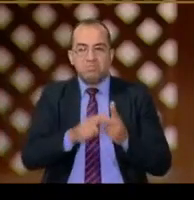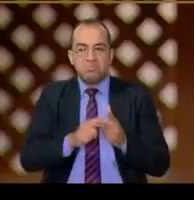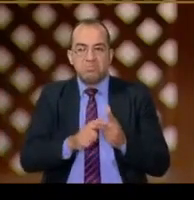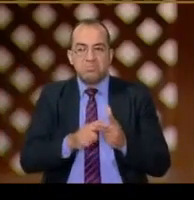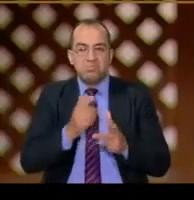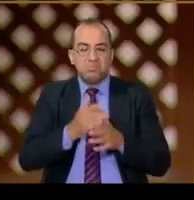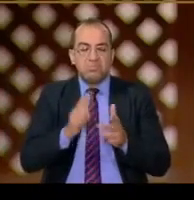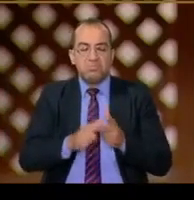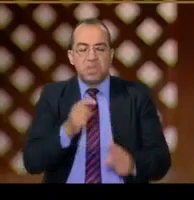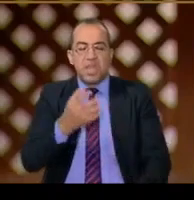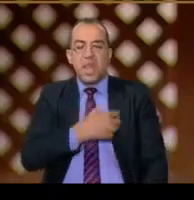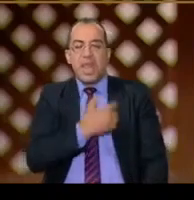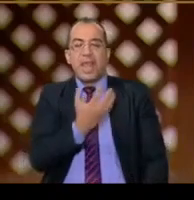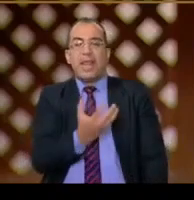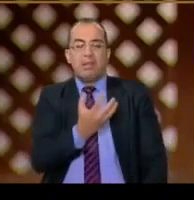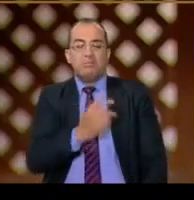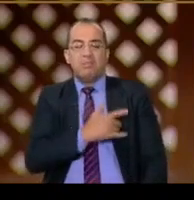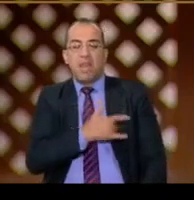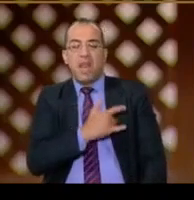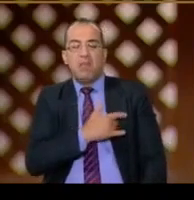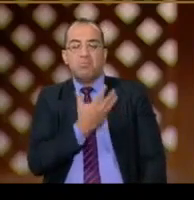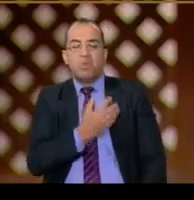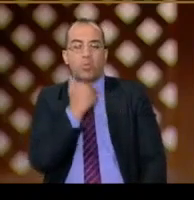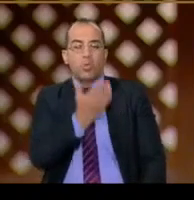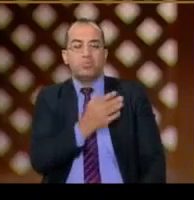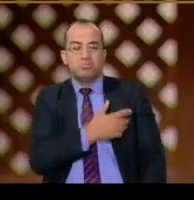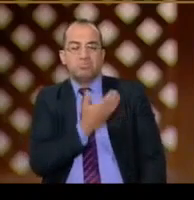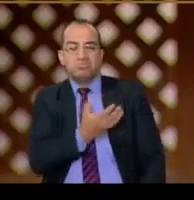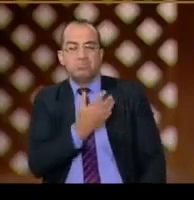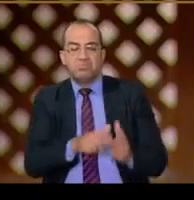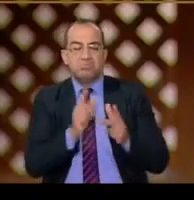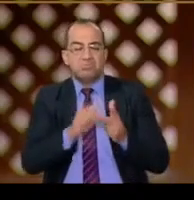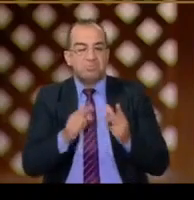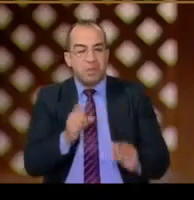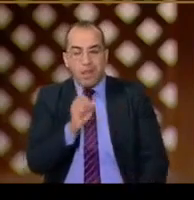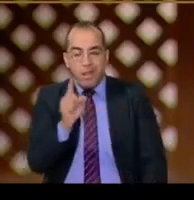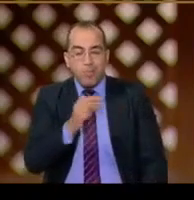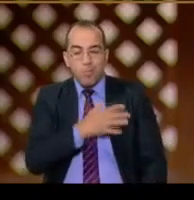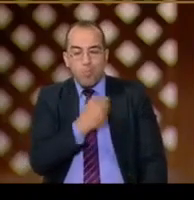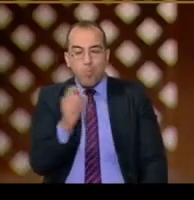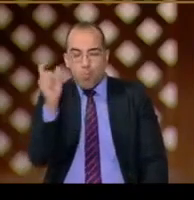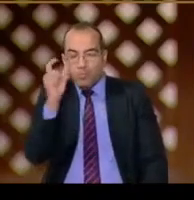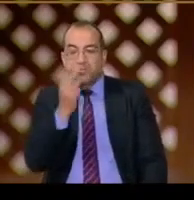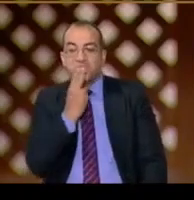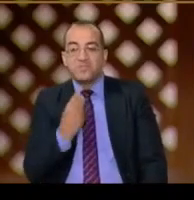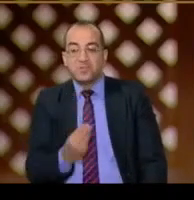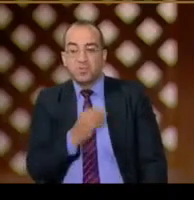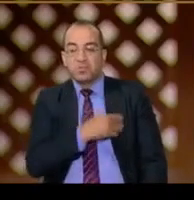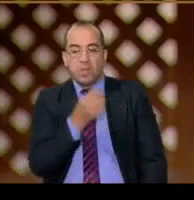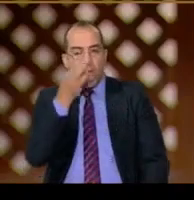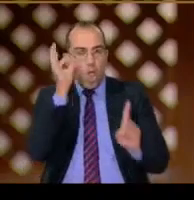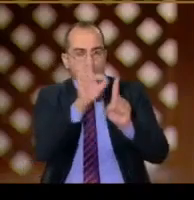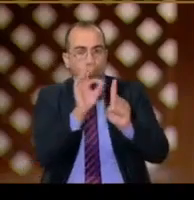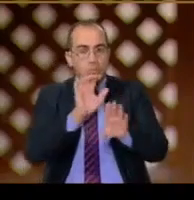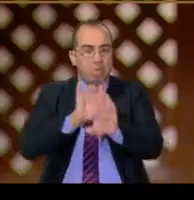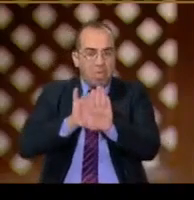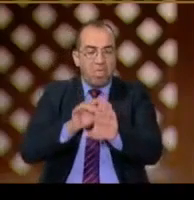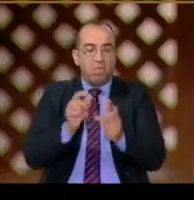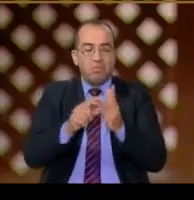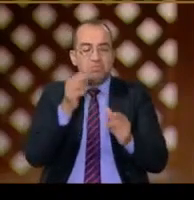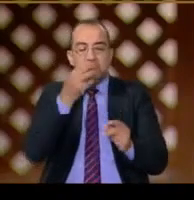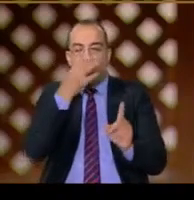يبقى المؤمن ده لا يغل ولا يغل لا يغل يعني لا يحقد ولا يحسد ولا